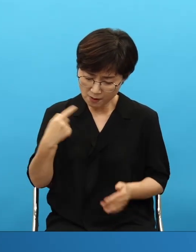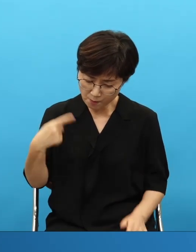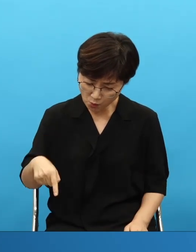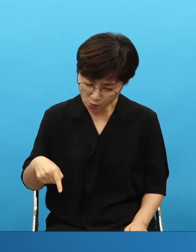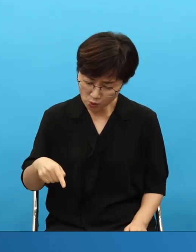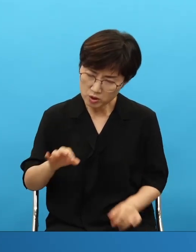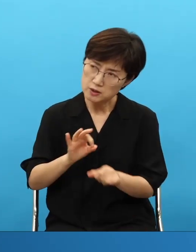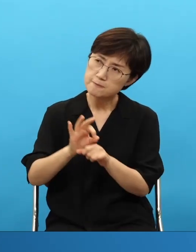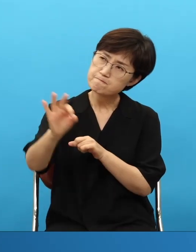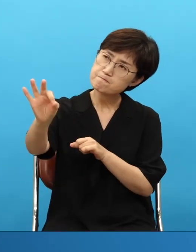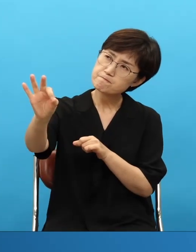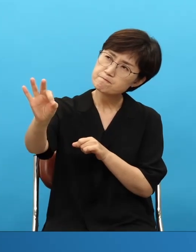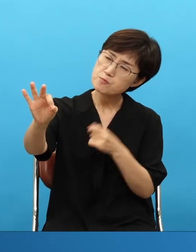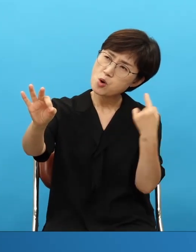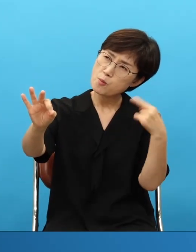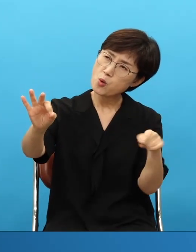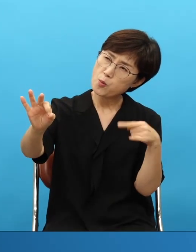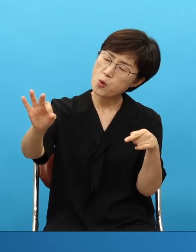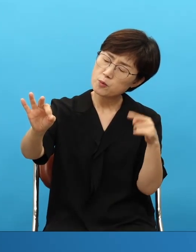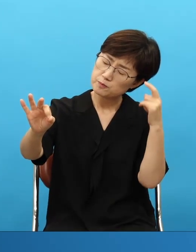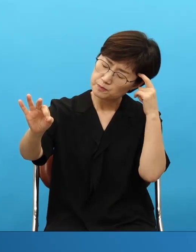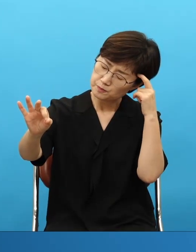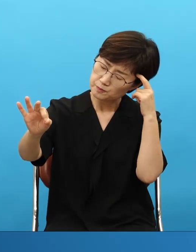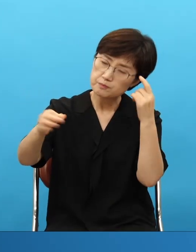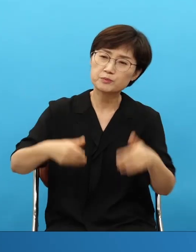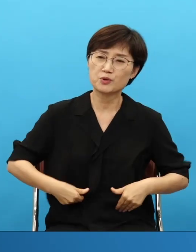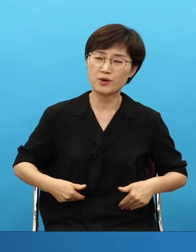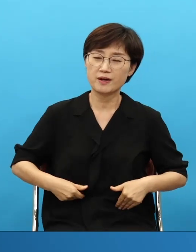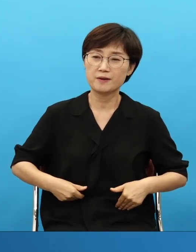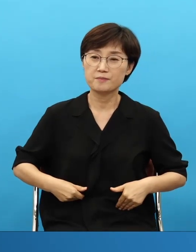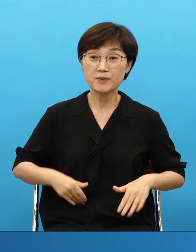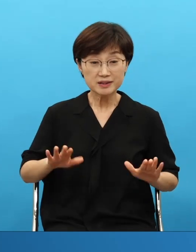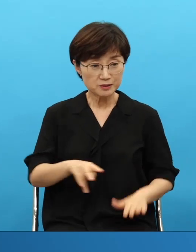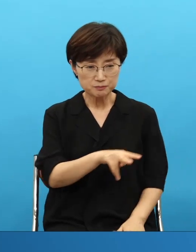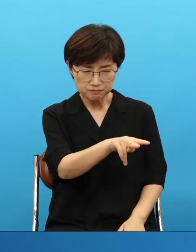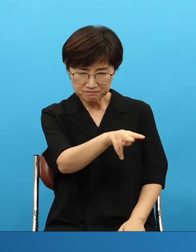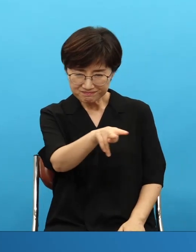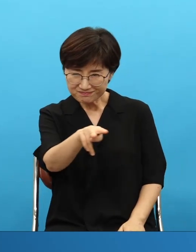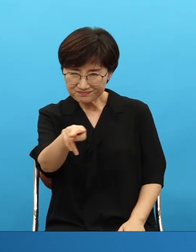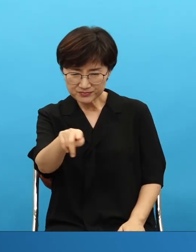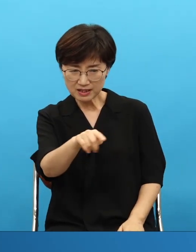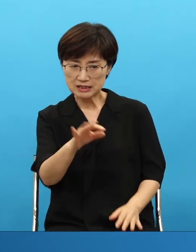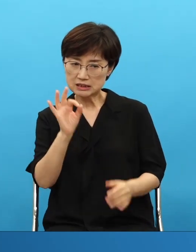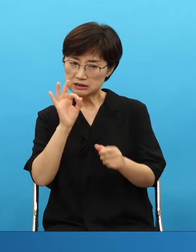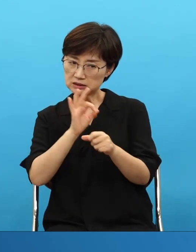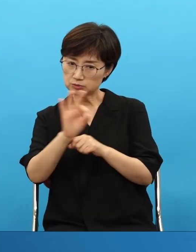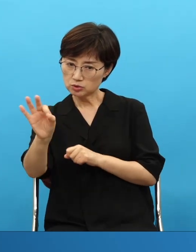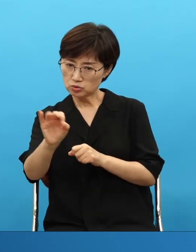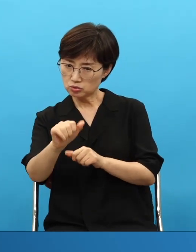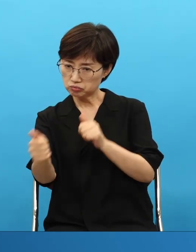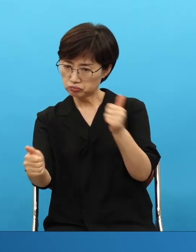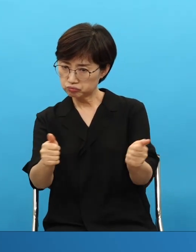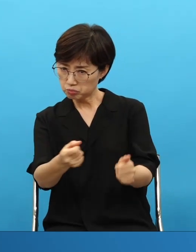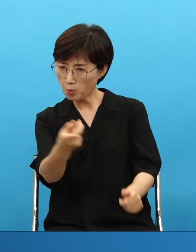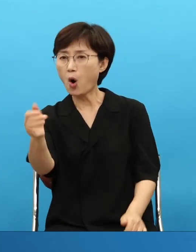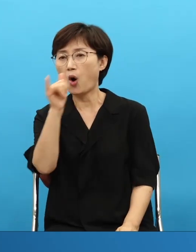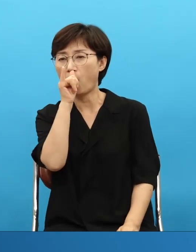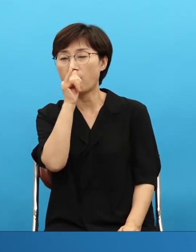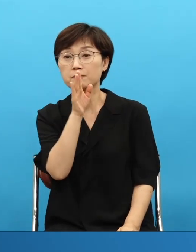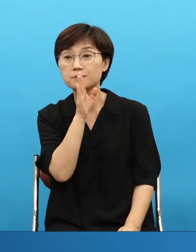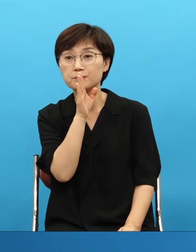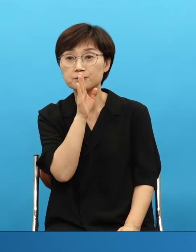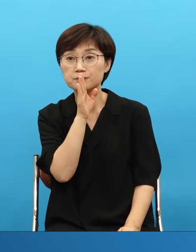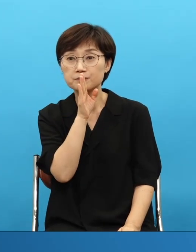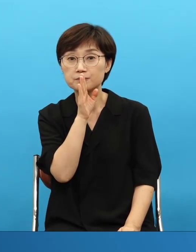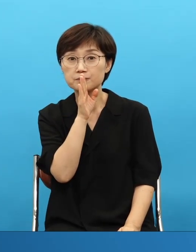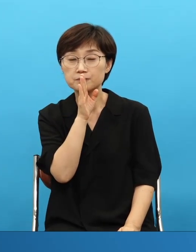10년으로 생각해보면 여기 10년 후 되면요 좀 안 계실 분도 몇 명 있어요. 그렇죠? 그 좋은 분들이 있어야 되는데